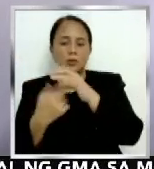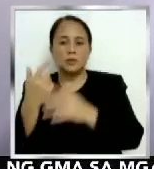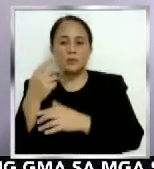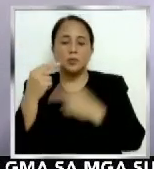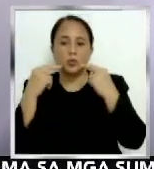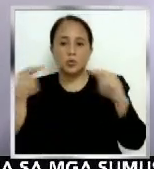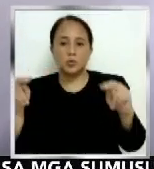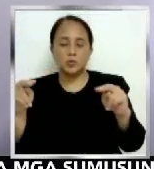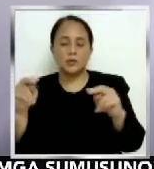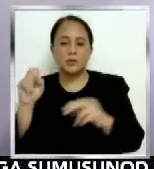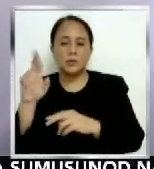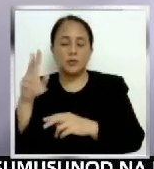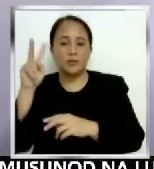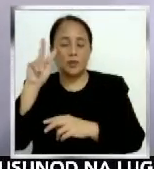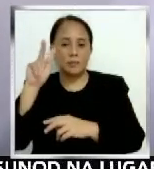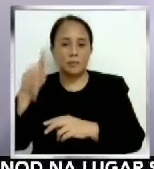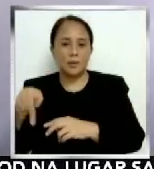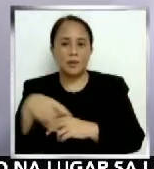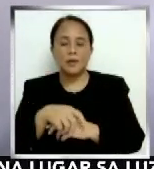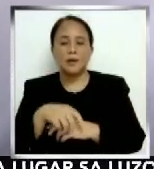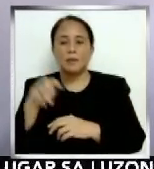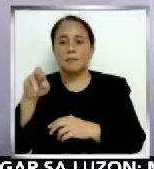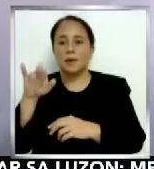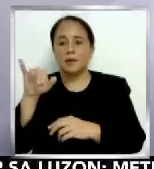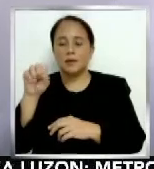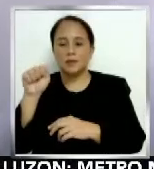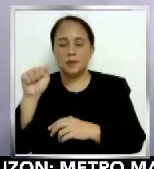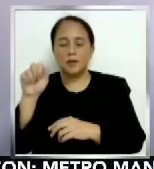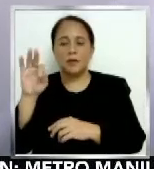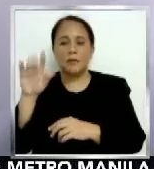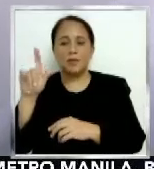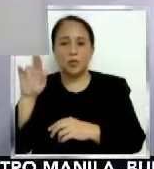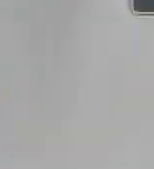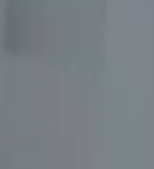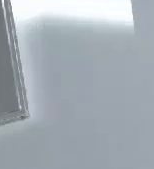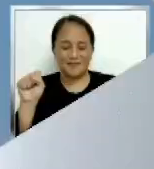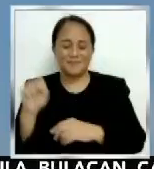Senior Vice President Marisa L. Flores nitong Hunyo. Nakatutok si Rafi Tino.